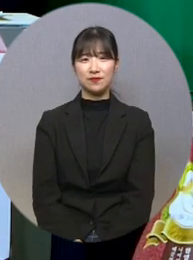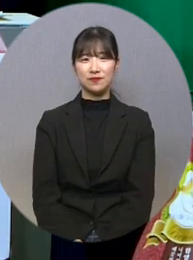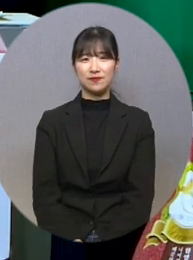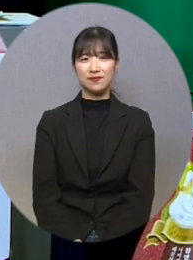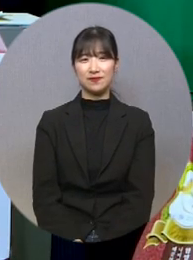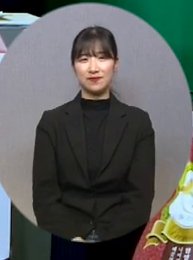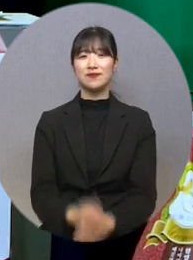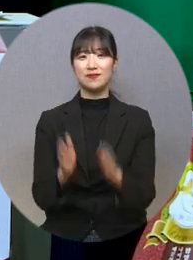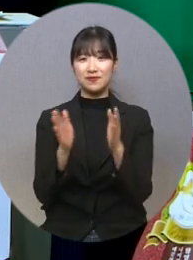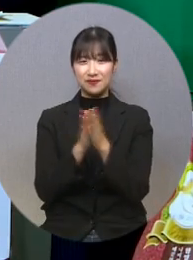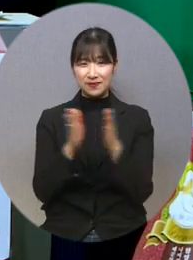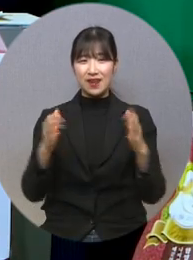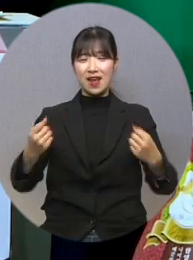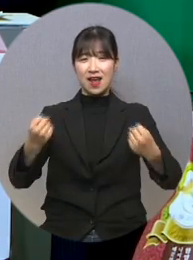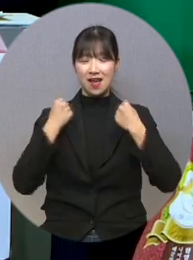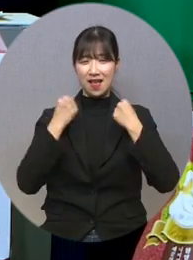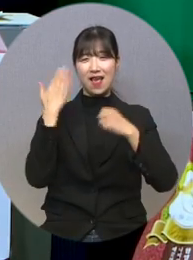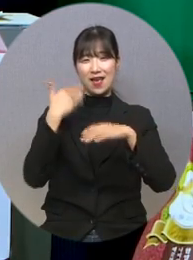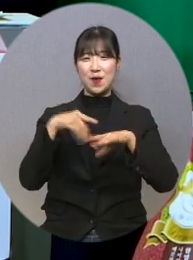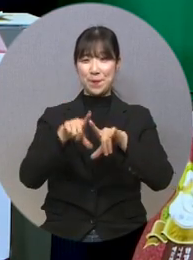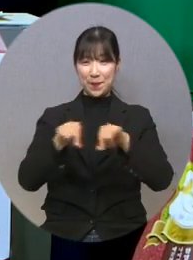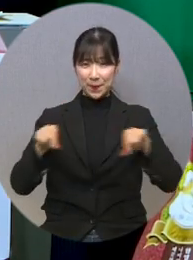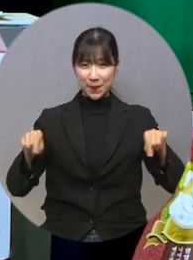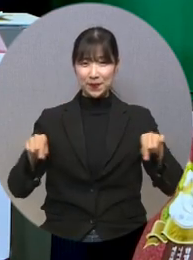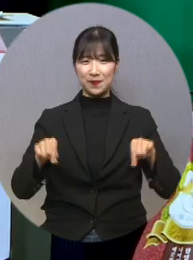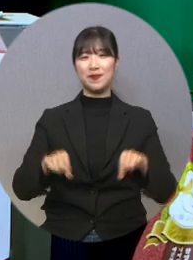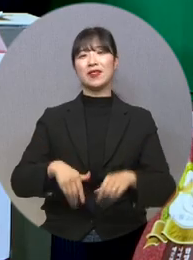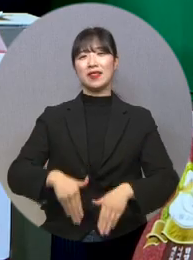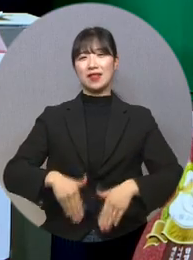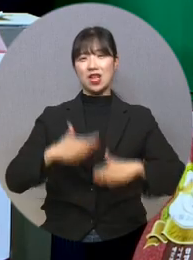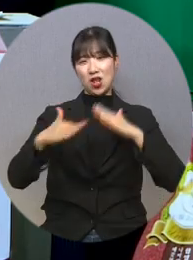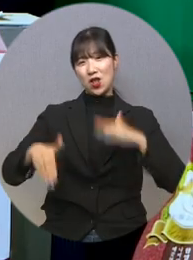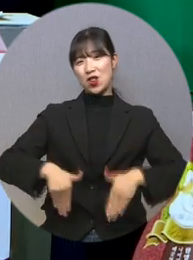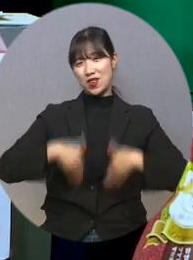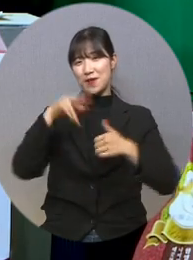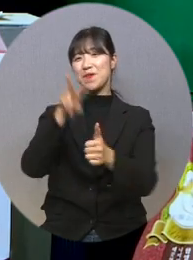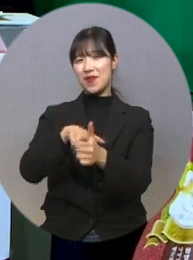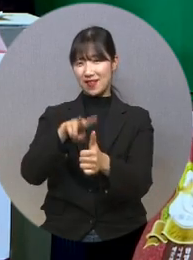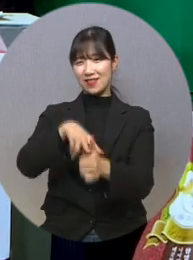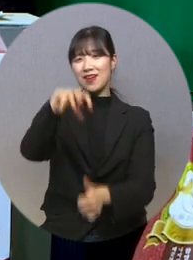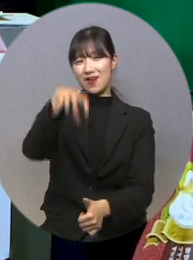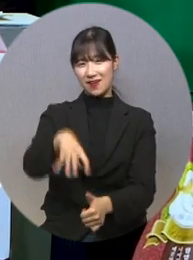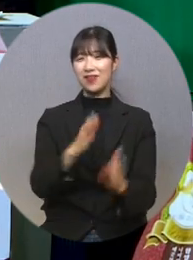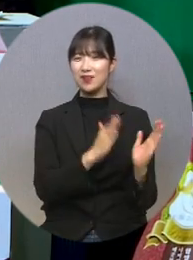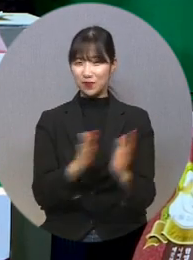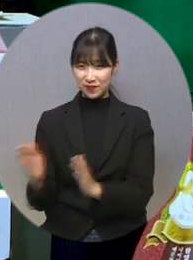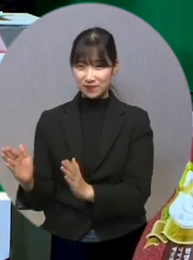외쳐주세요. 건강한 한국인의 밥상은 남도장 장소에서